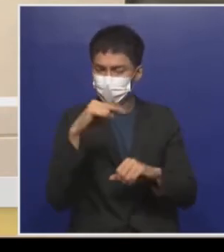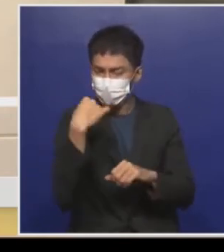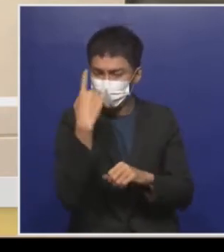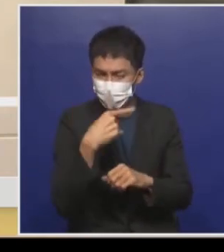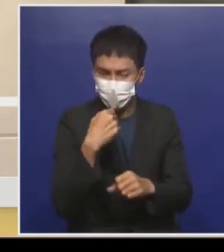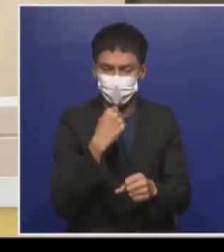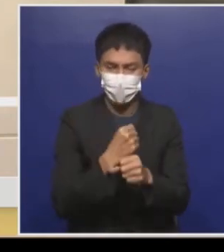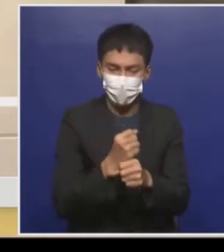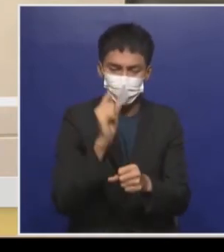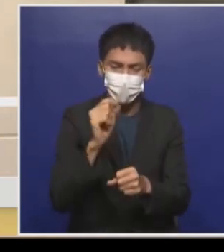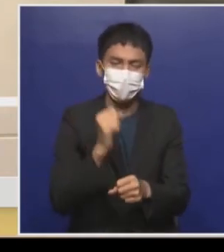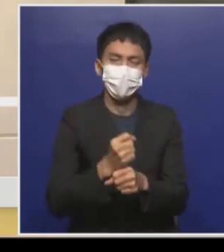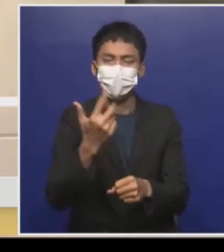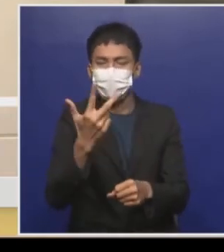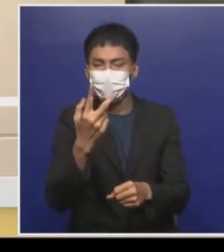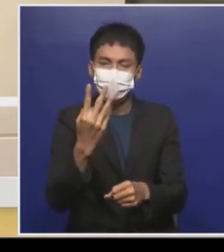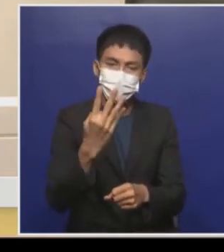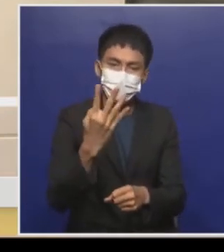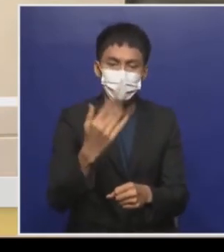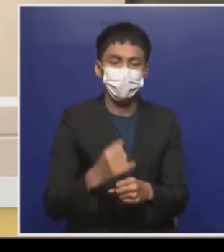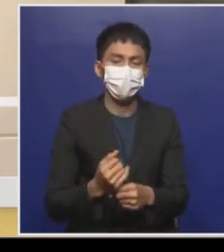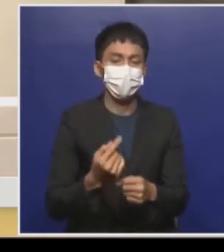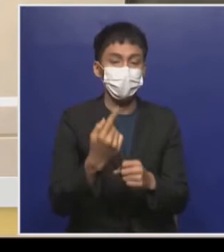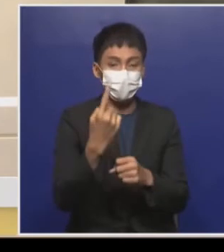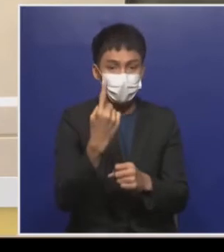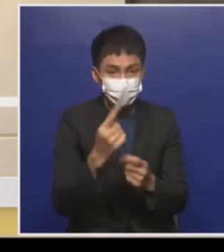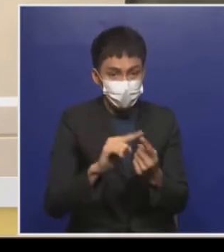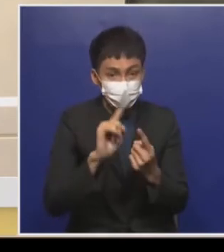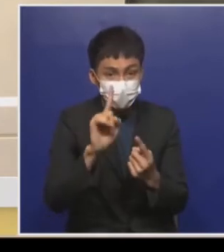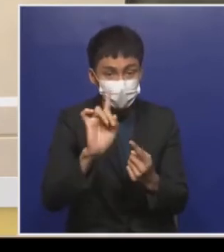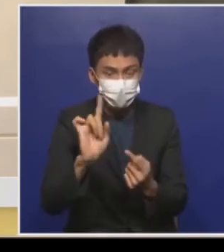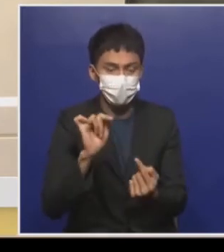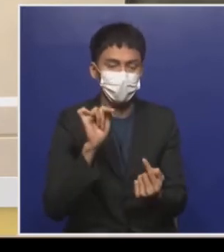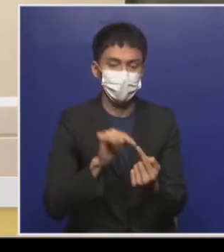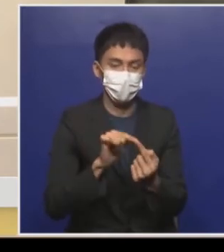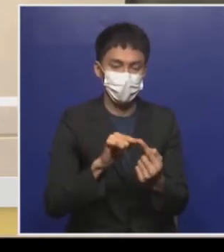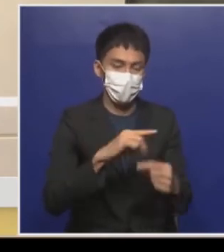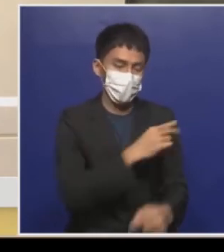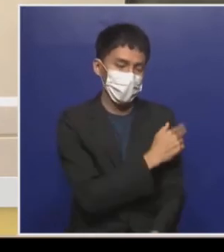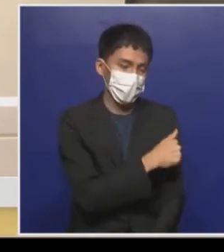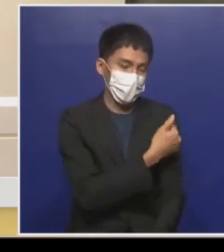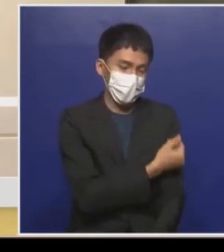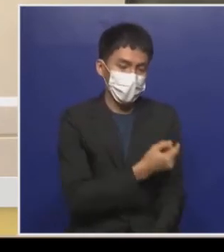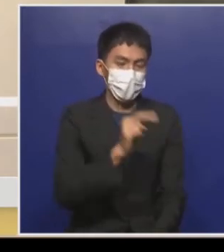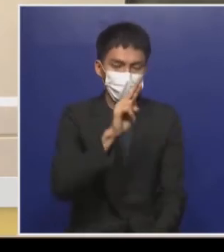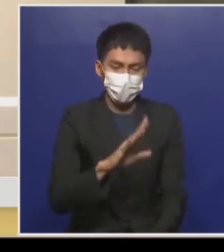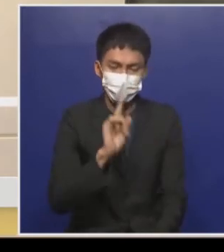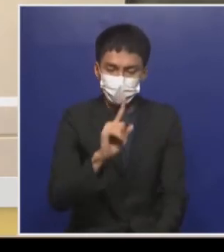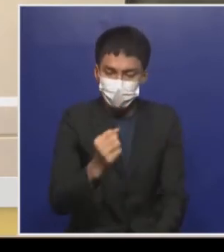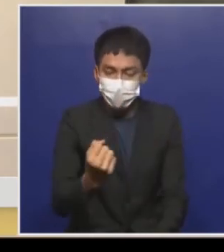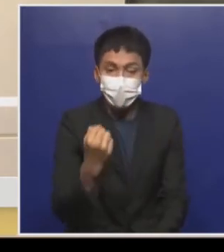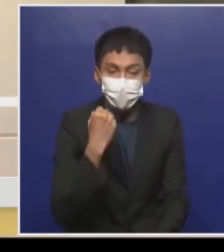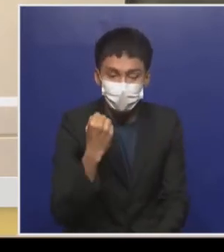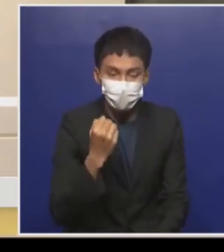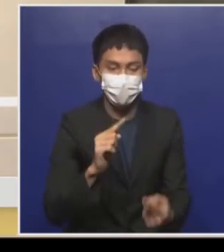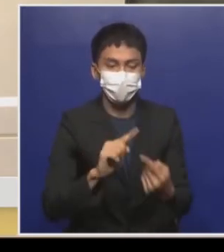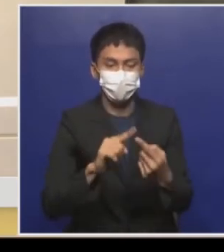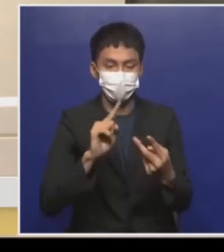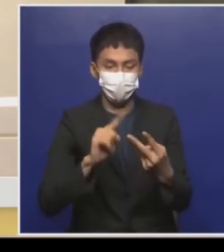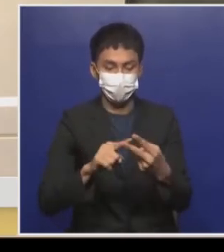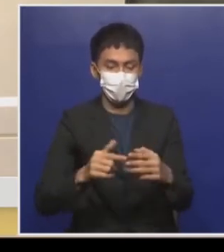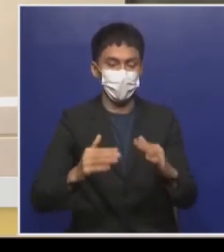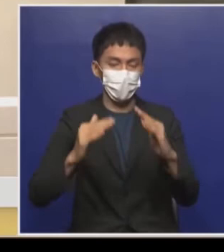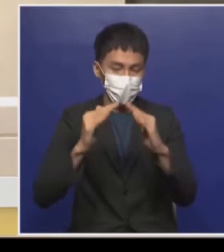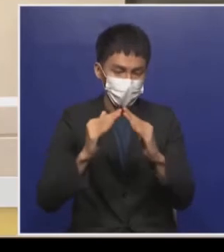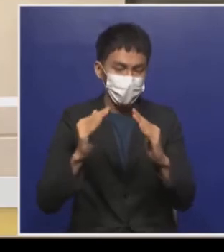3-4 อย่างประการแรกคือสร้างระบบสาทาสุขนั้นให้เข้มแข็ง สร้างโงพยาบาลใหพอเพ